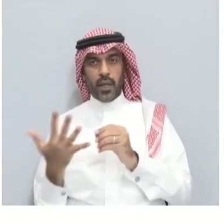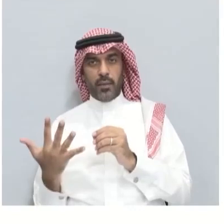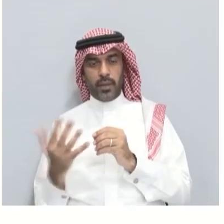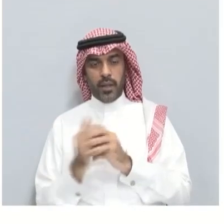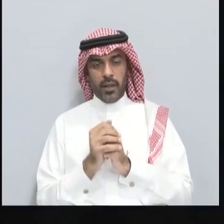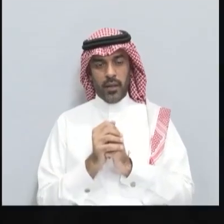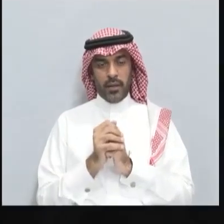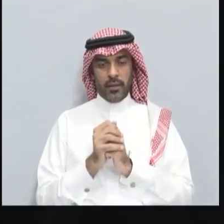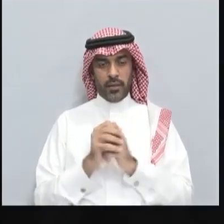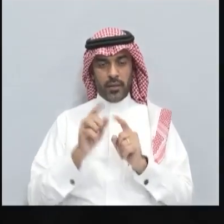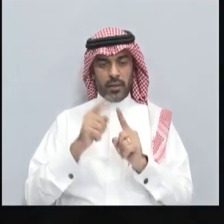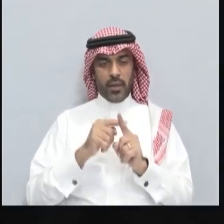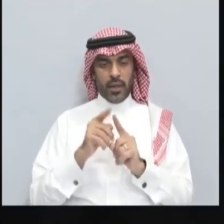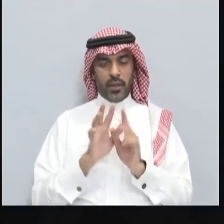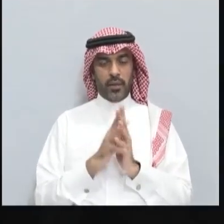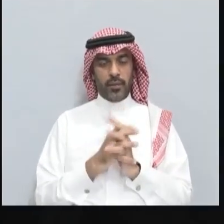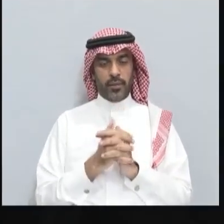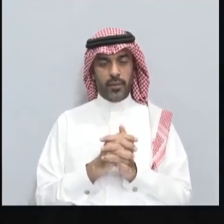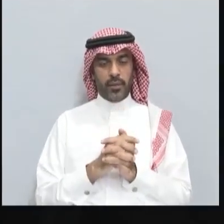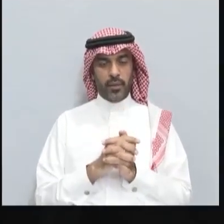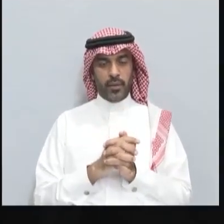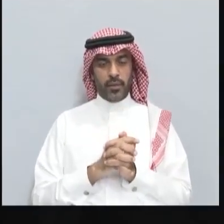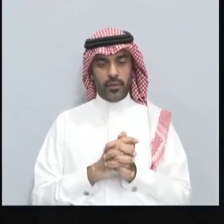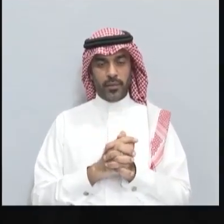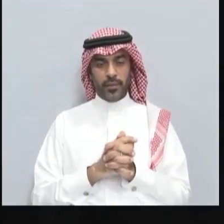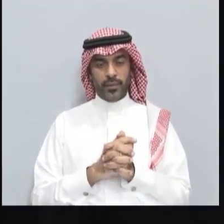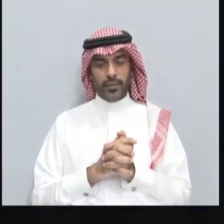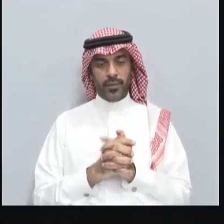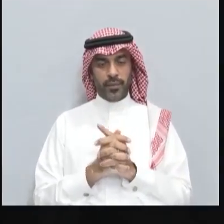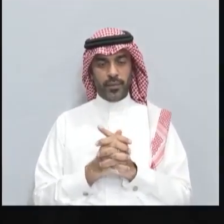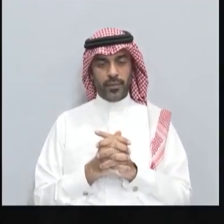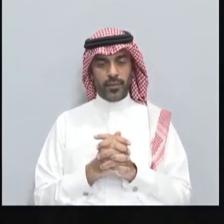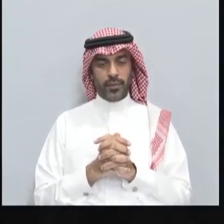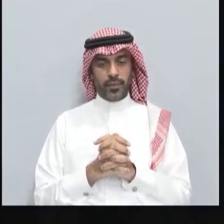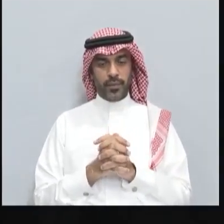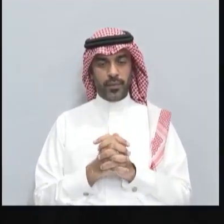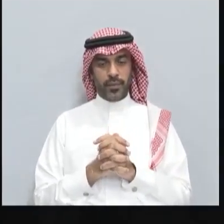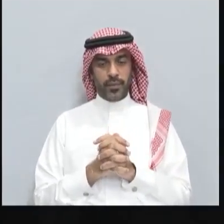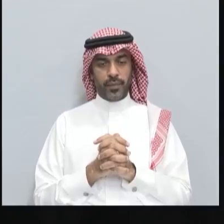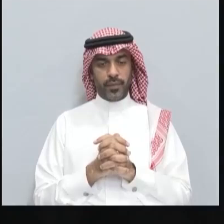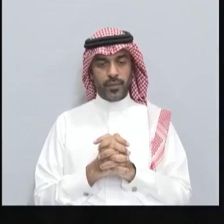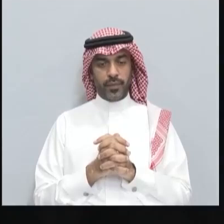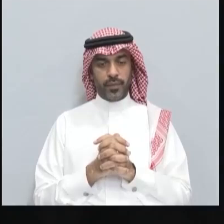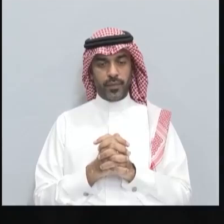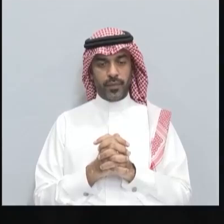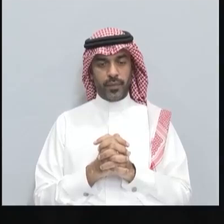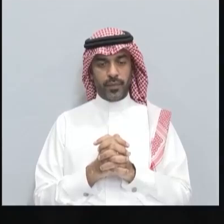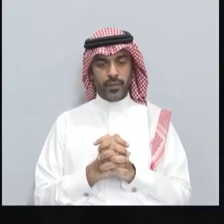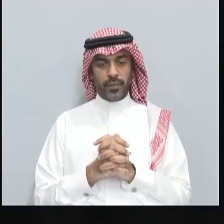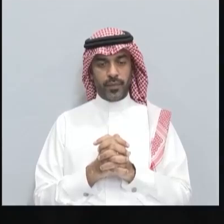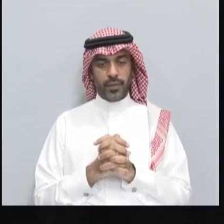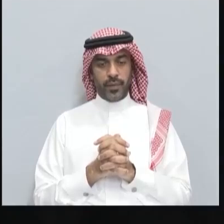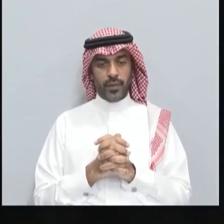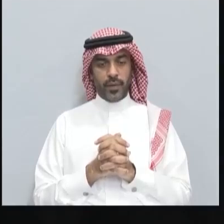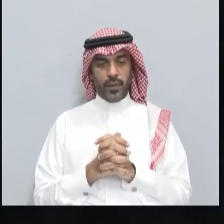اخذنا من واحد الى كم الى ع كل زلزال يسبق الدرجه درجه الزلزال او يحرر